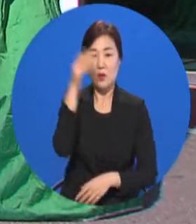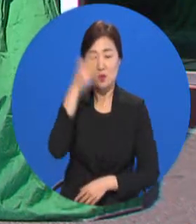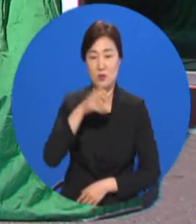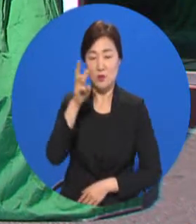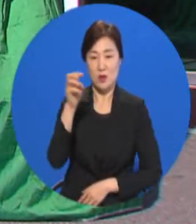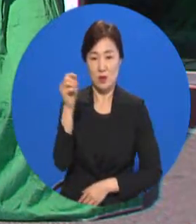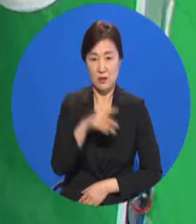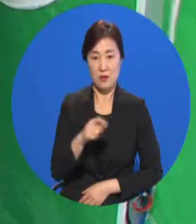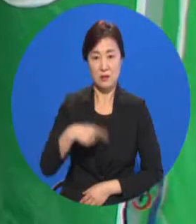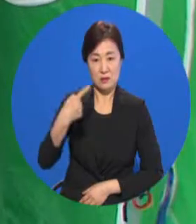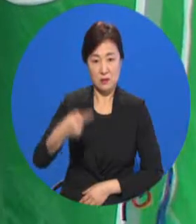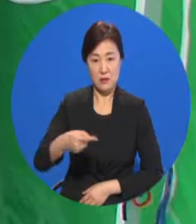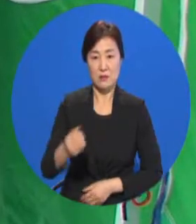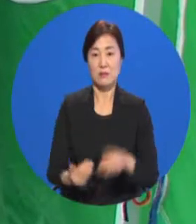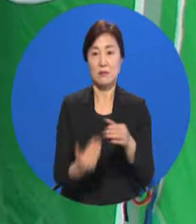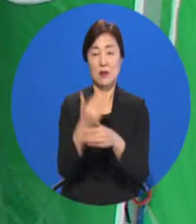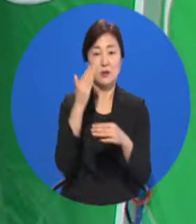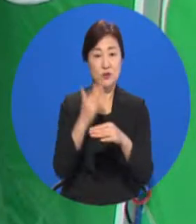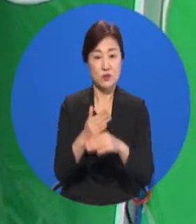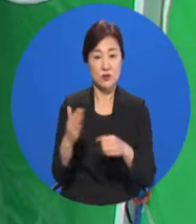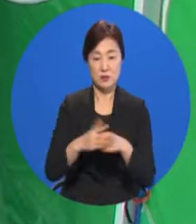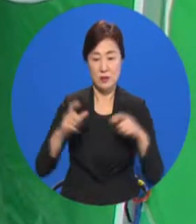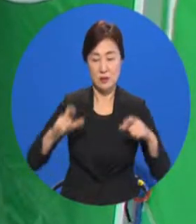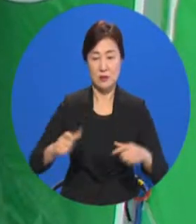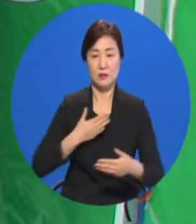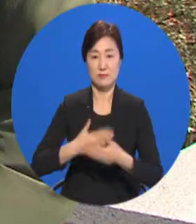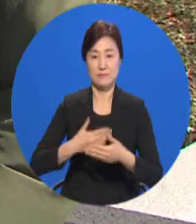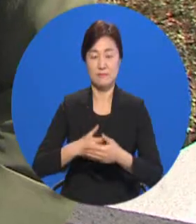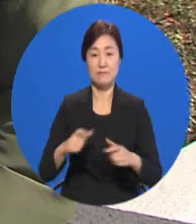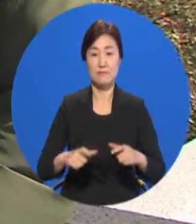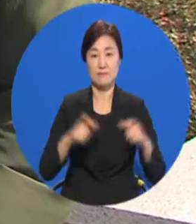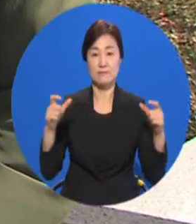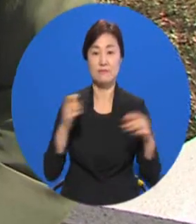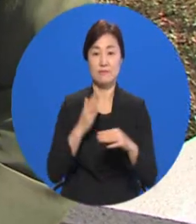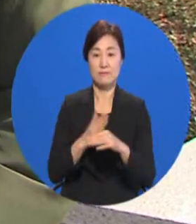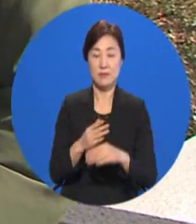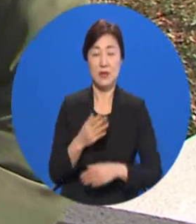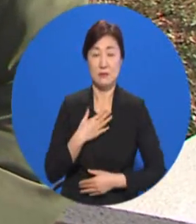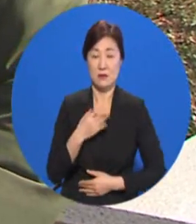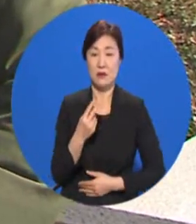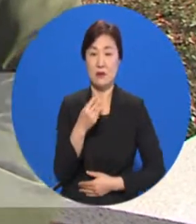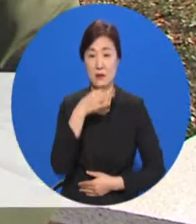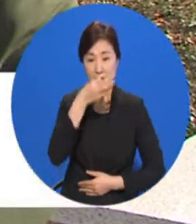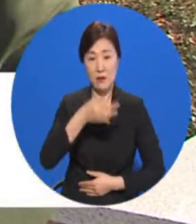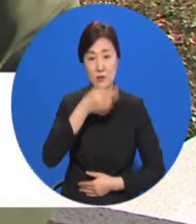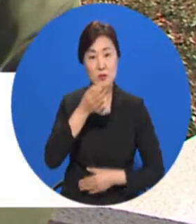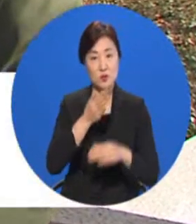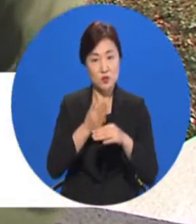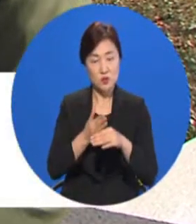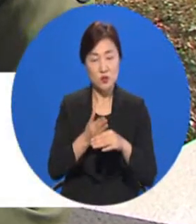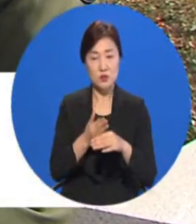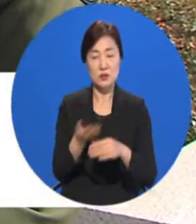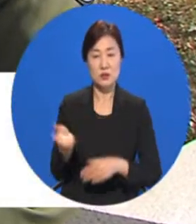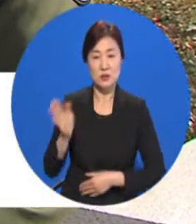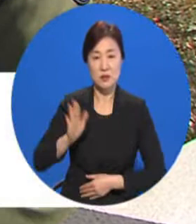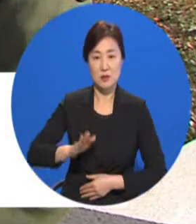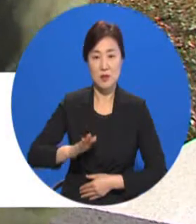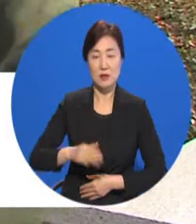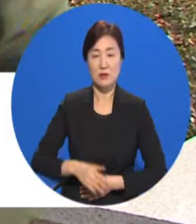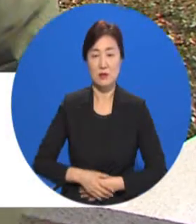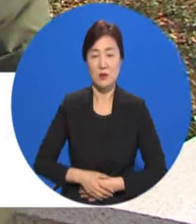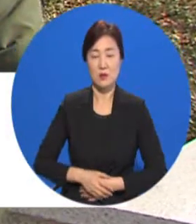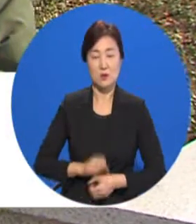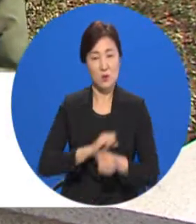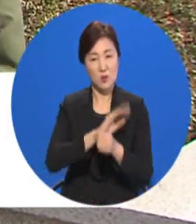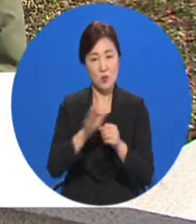확진자가 발생하면서 지역민들의 불안감은 더욱 커지고 있습니다. 제가 감기인 상태여가지고 또 이제 저도 막 그게 아닌가